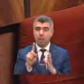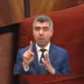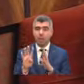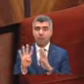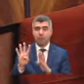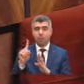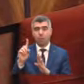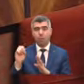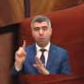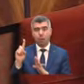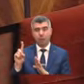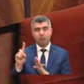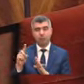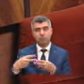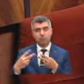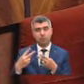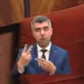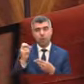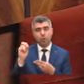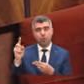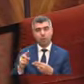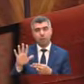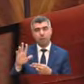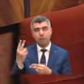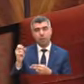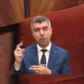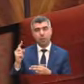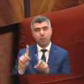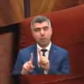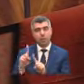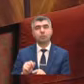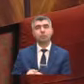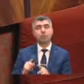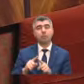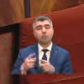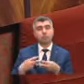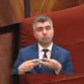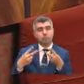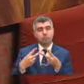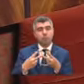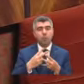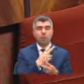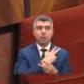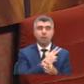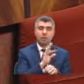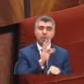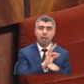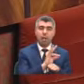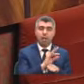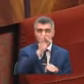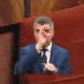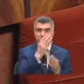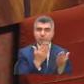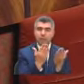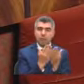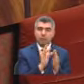114-101 صادر في 20 مايو 2014 المحدث لبرنامج محو الأمية بالمساجد القرارات المتخذة لتطبيقه على أن دروس محو